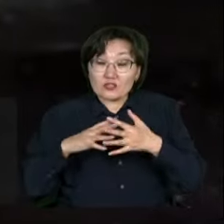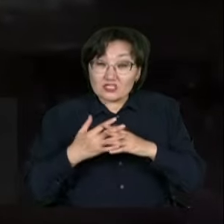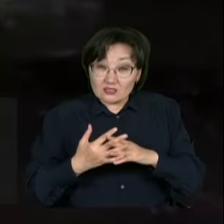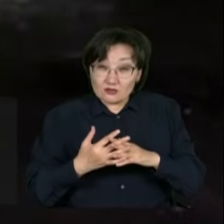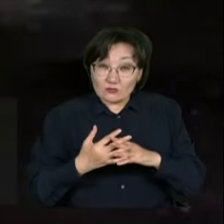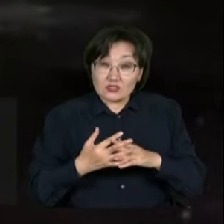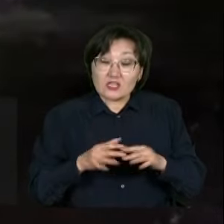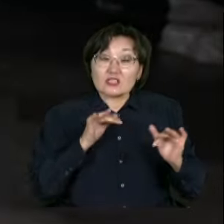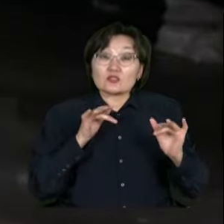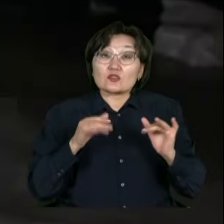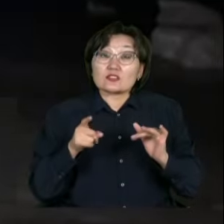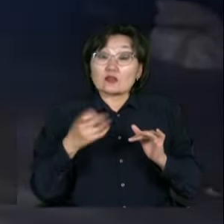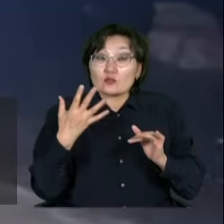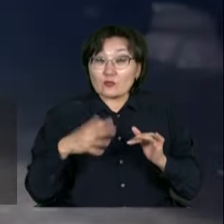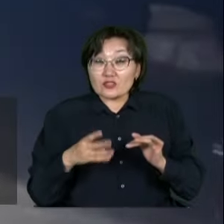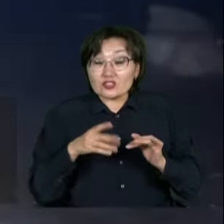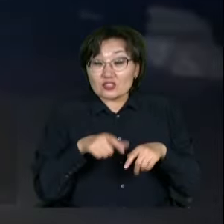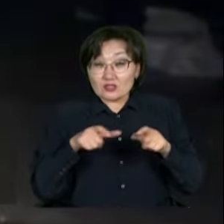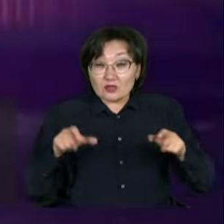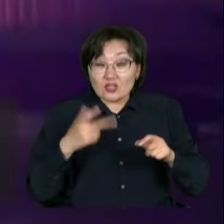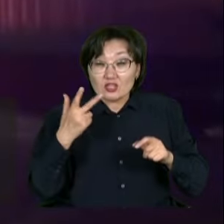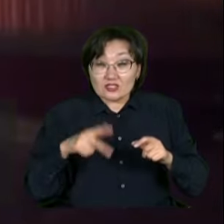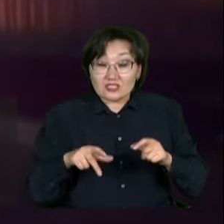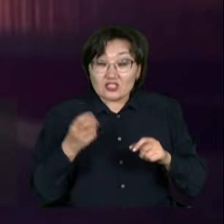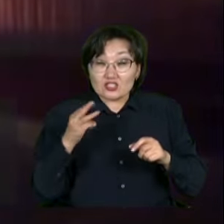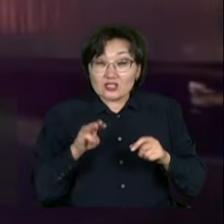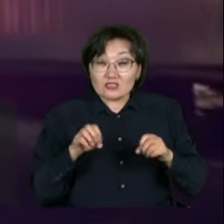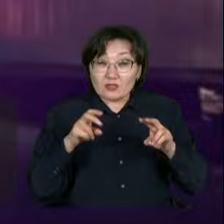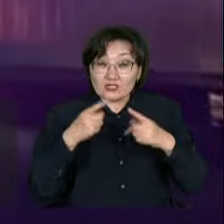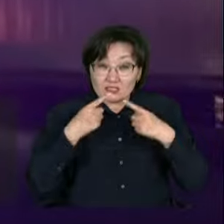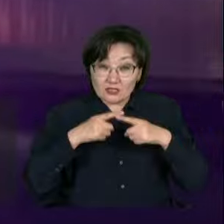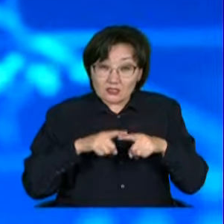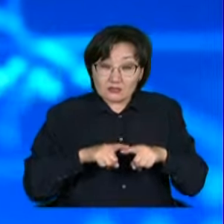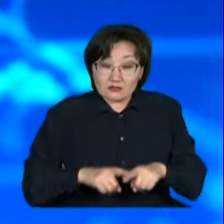пункта. Задействовано 150 человек и 30 единиц техники.